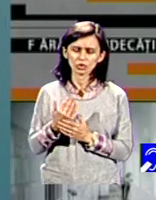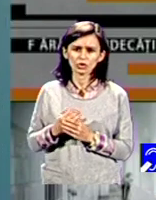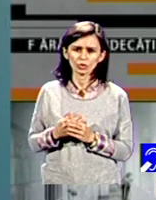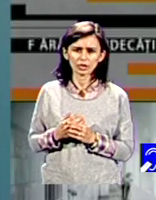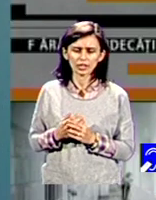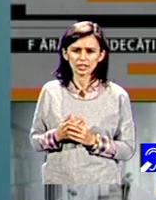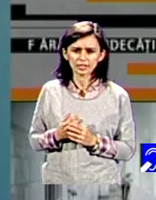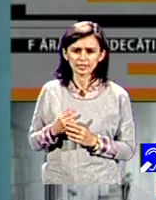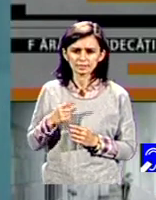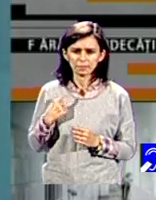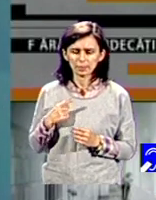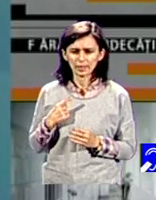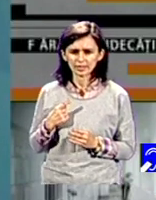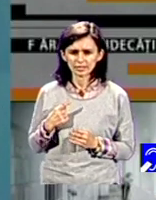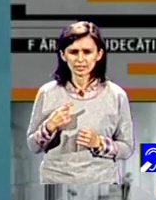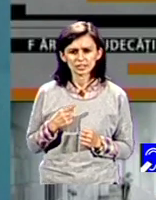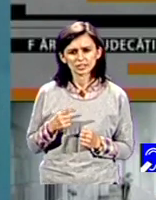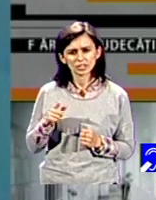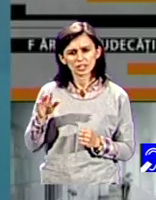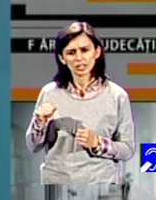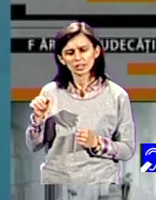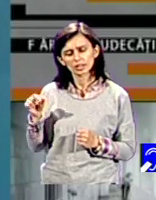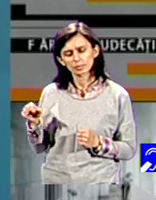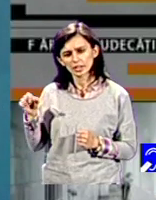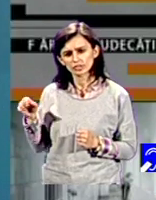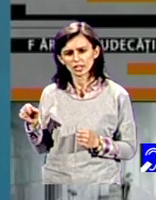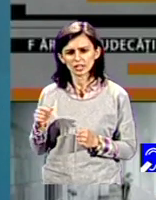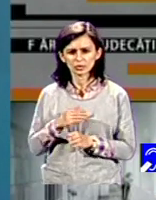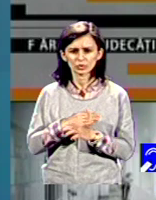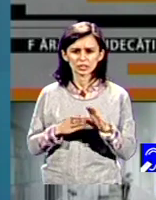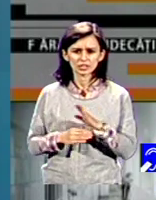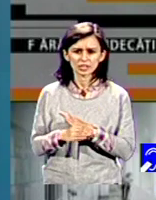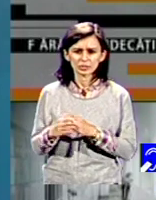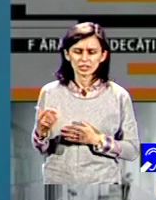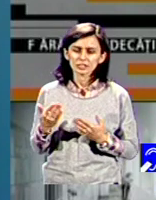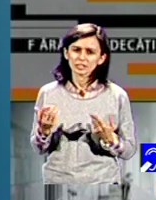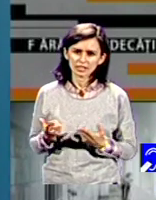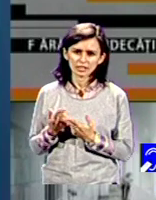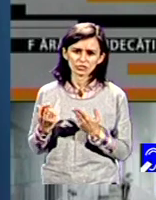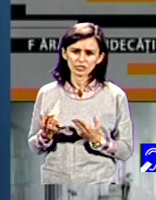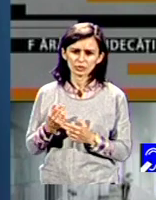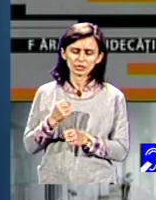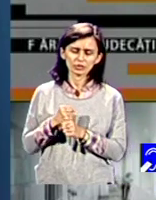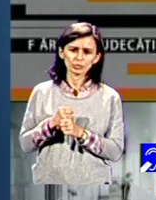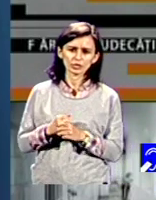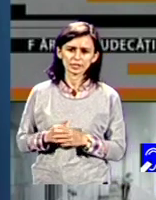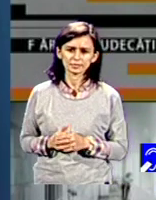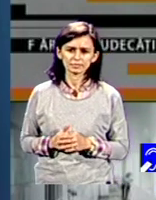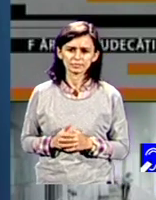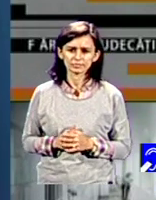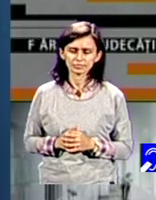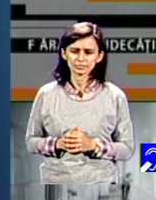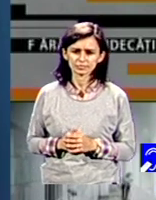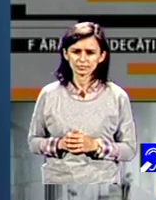lucru a ajuns deja la persoane cu dizabilități care își caută un loc de muncă o ai dat deja